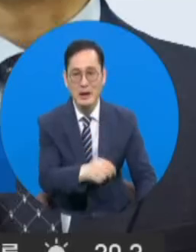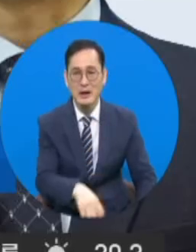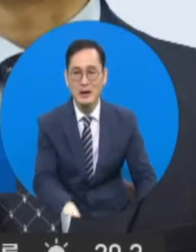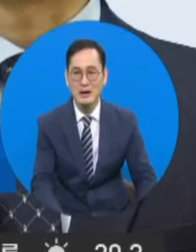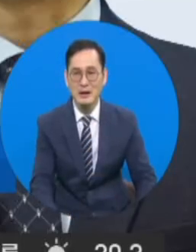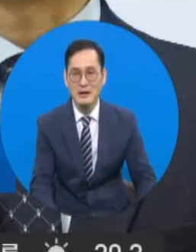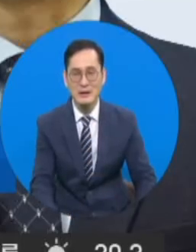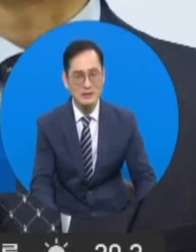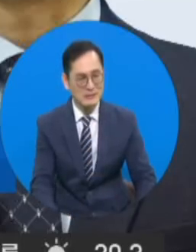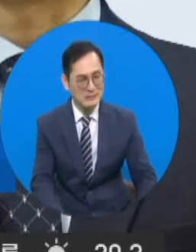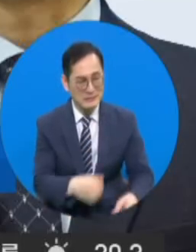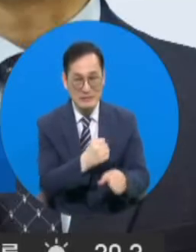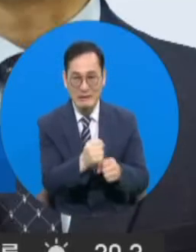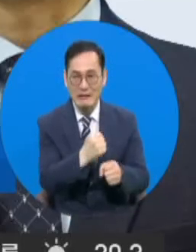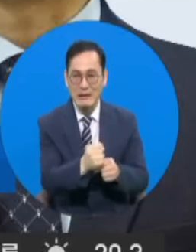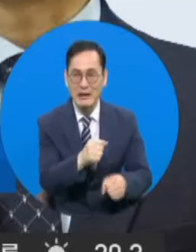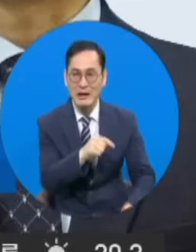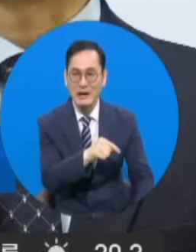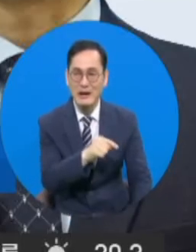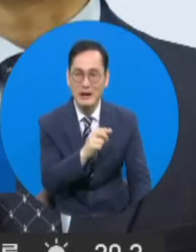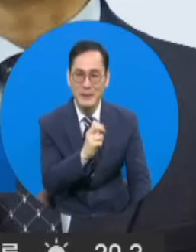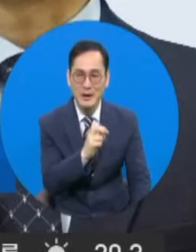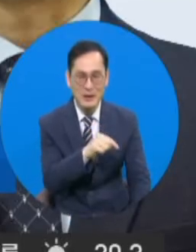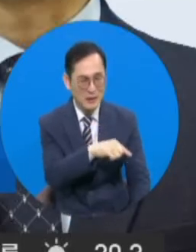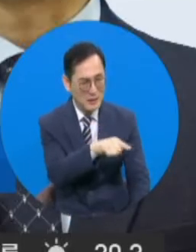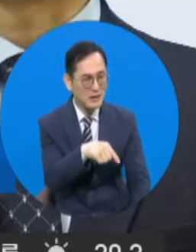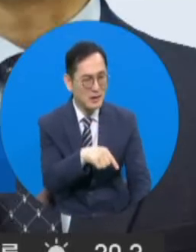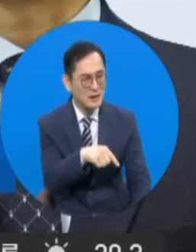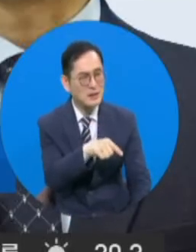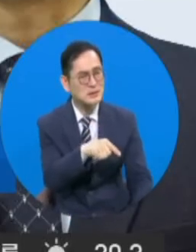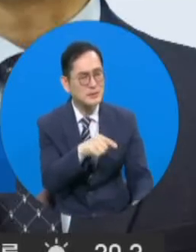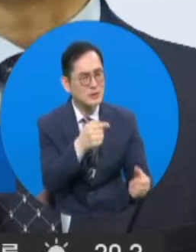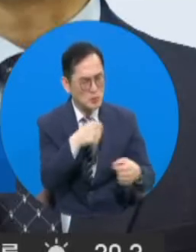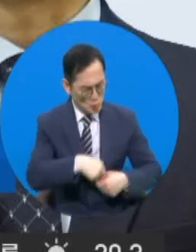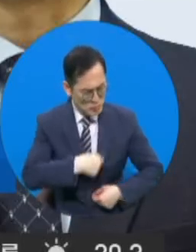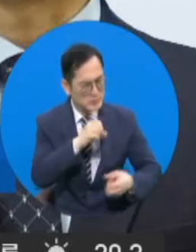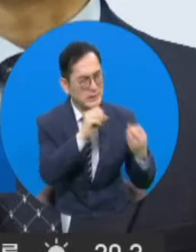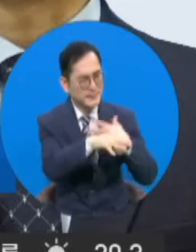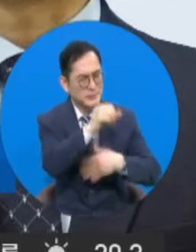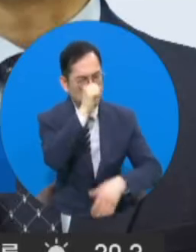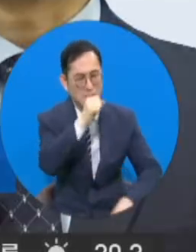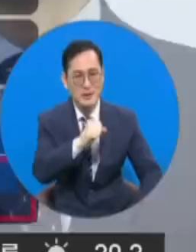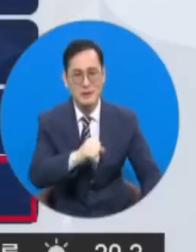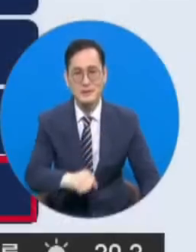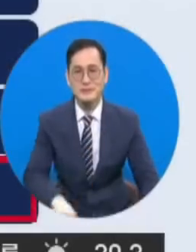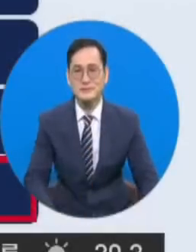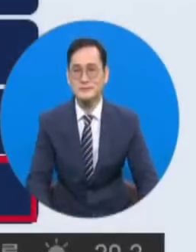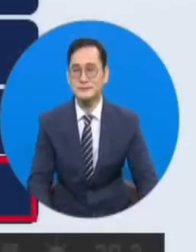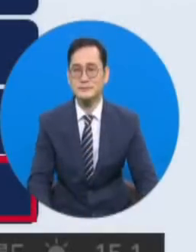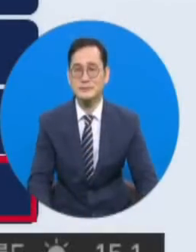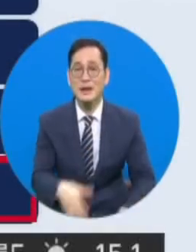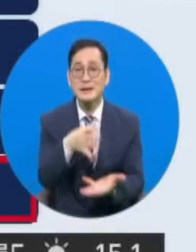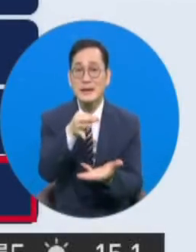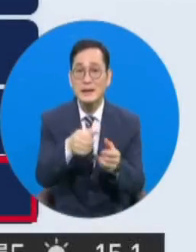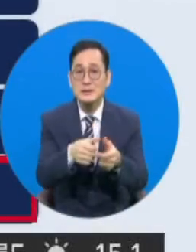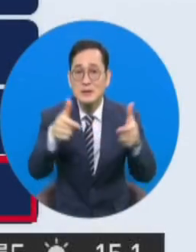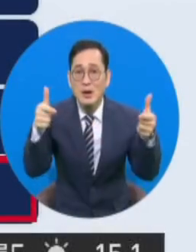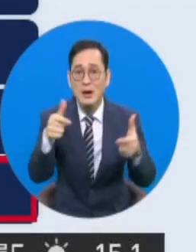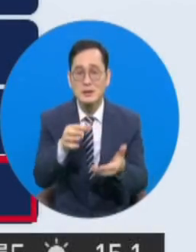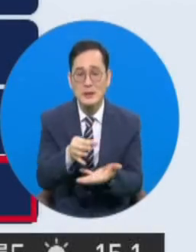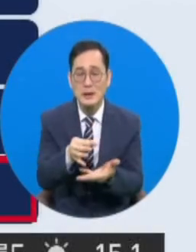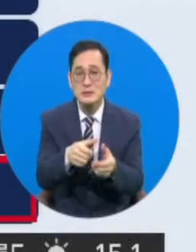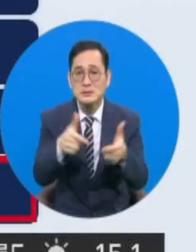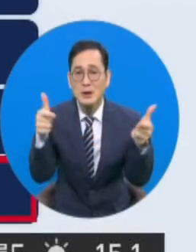산수 논란까지 벌어졌는데요 공식 차 재산 신고 증감 내역부터 함께 보실까요 자 바로이 대목이